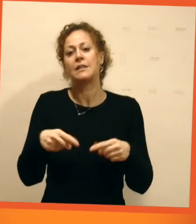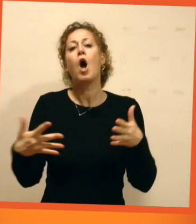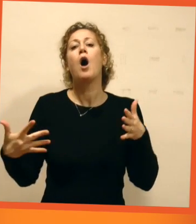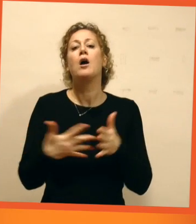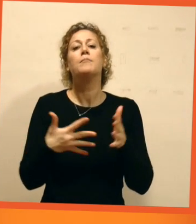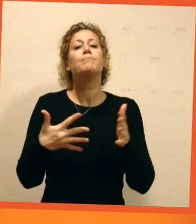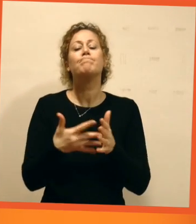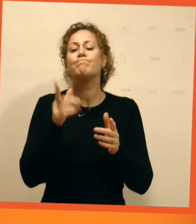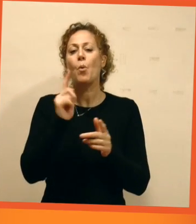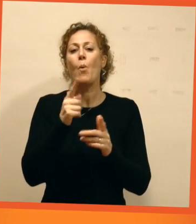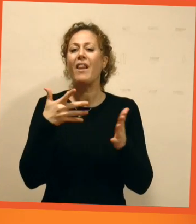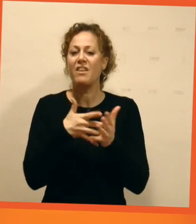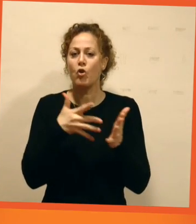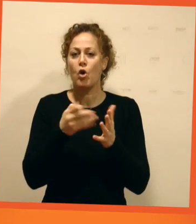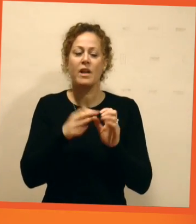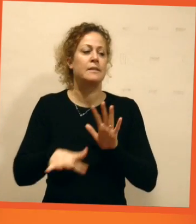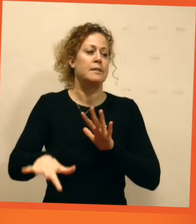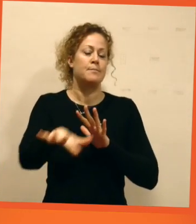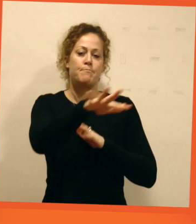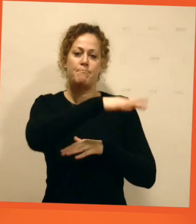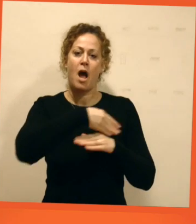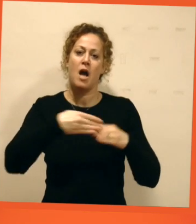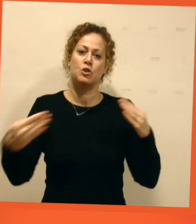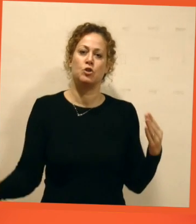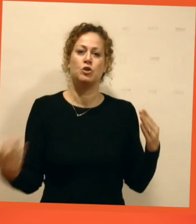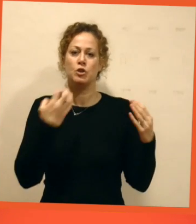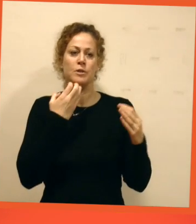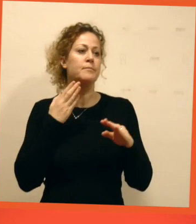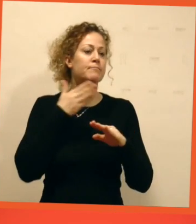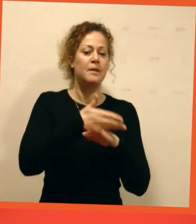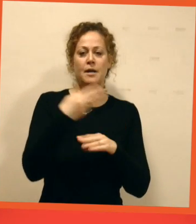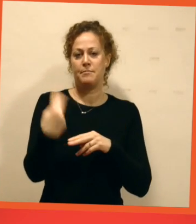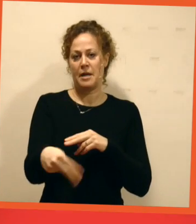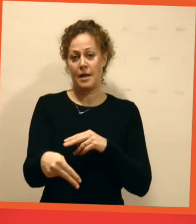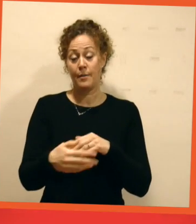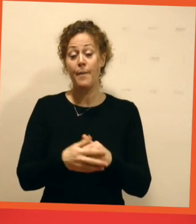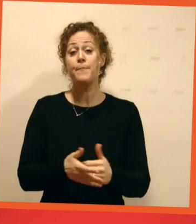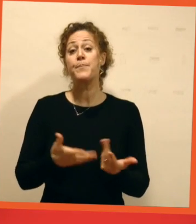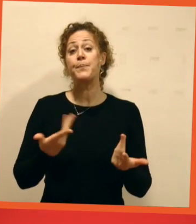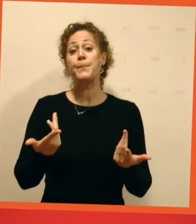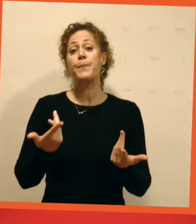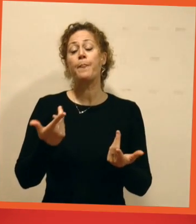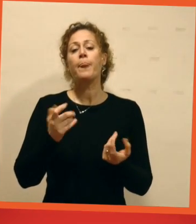è un problema di spazio, proprio di spazio operativo. Per il resto